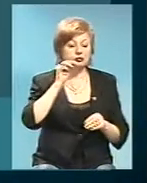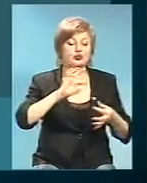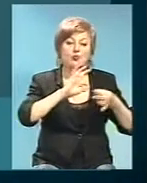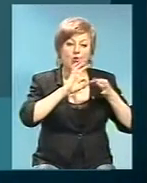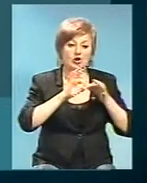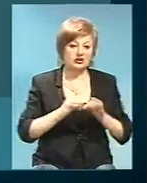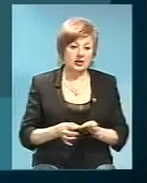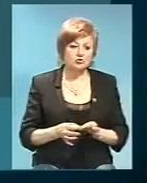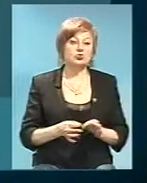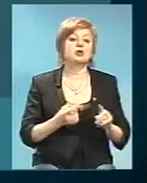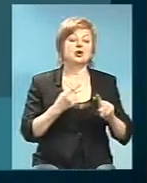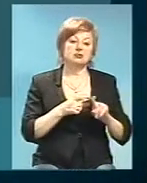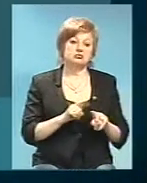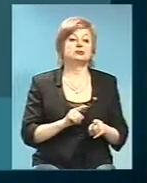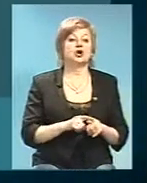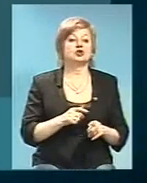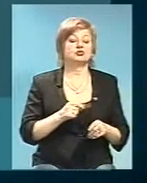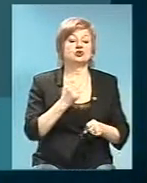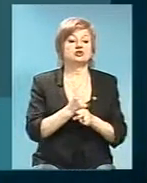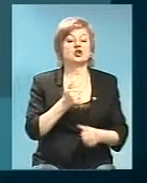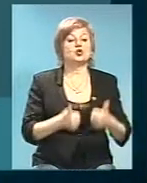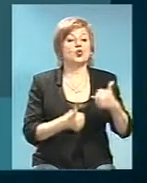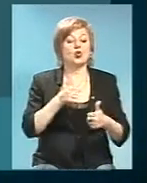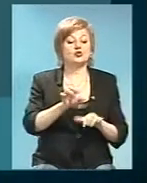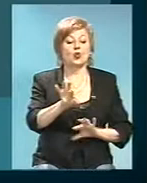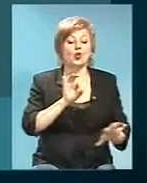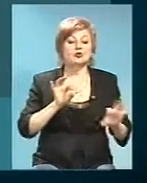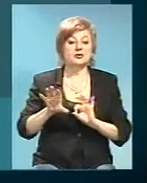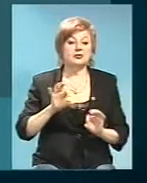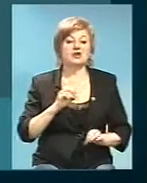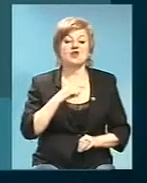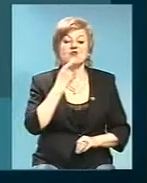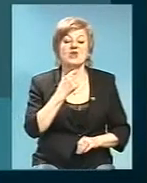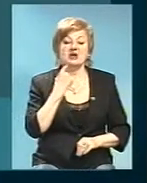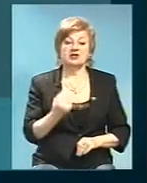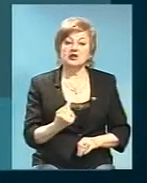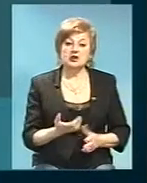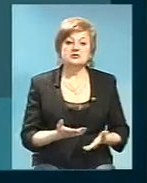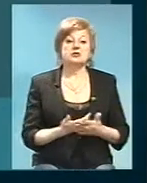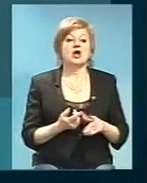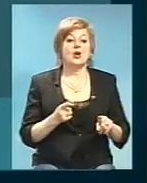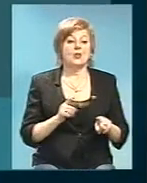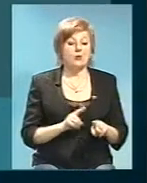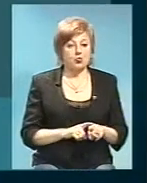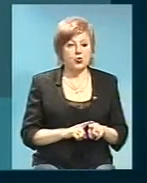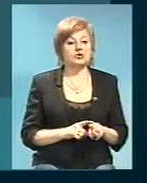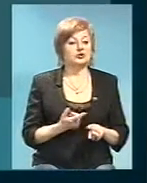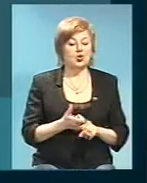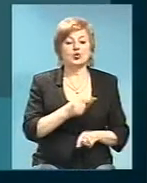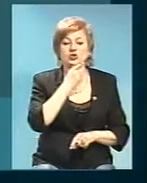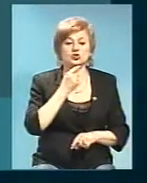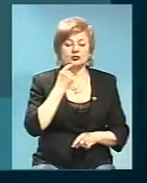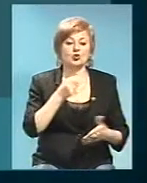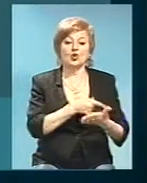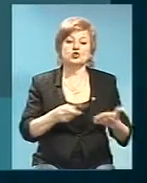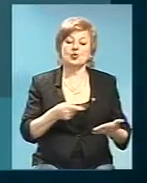поглиблено, влаштували конкурсний відбір для дітей в 1 клас. Це стало дуже багато нарікань